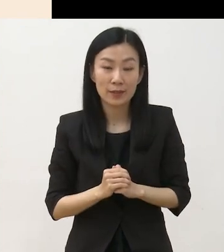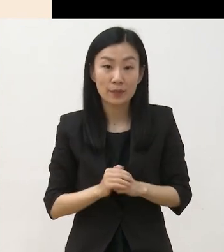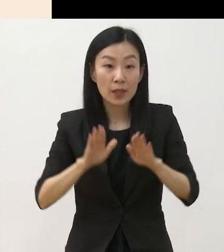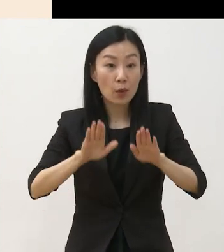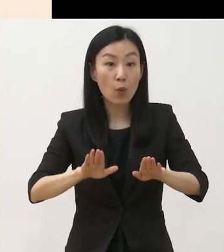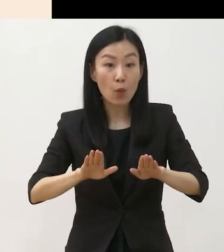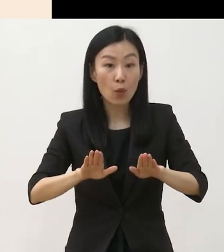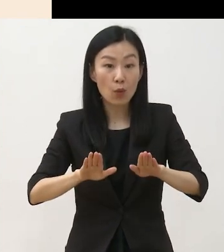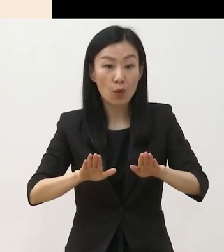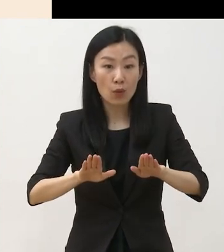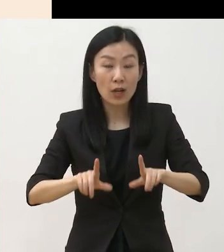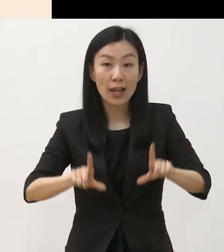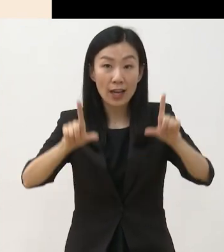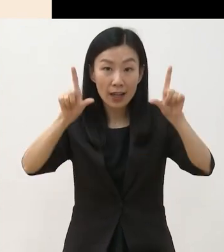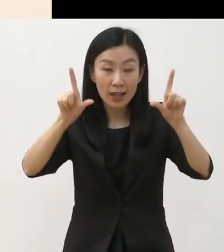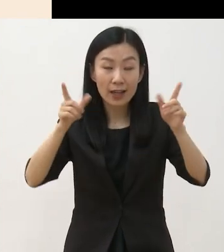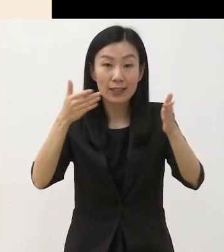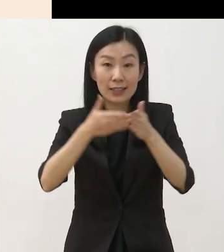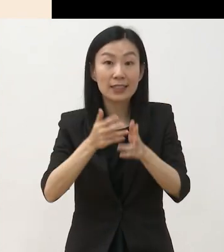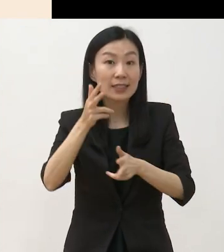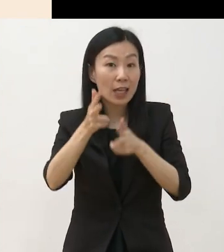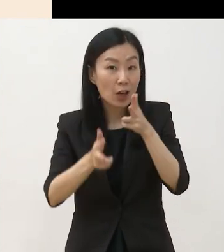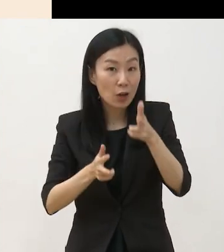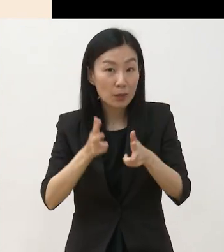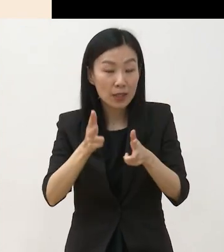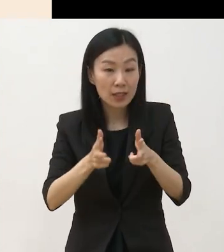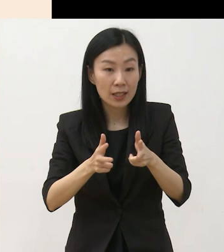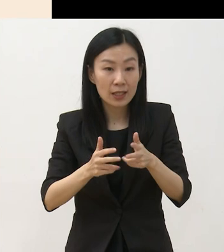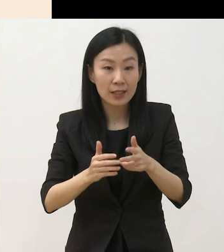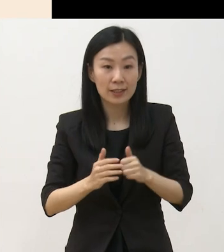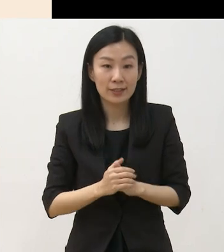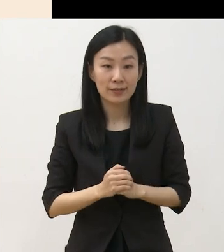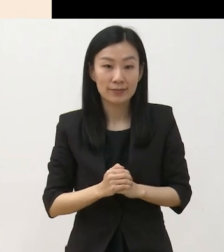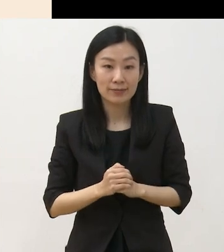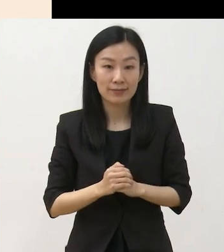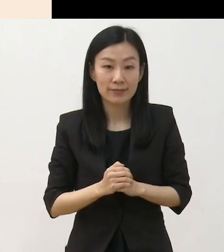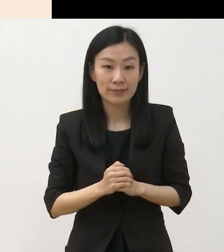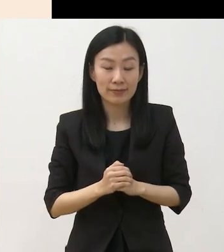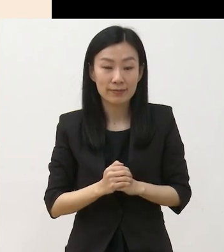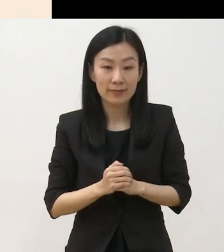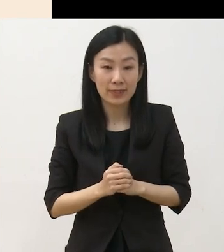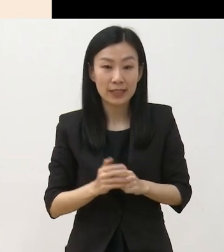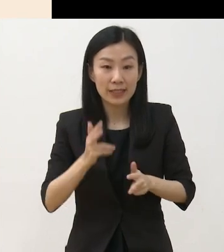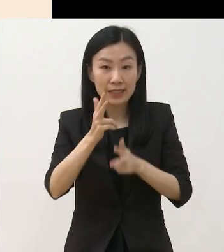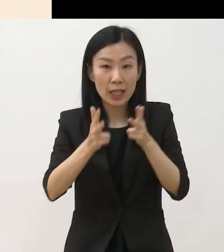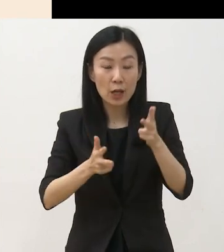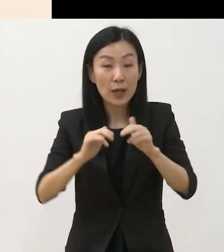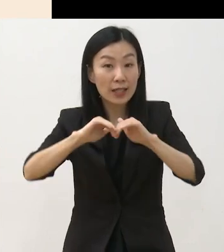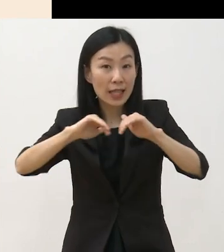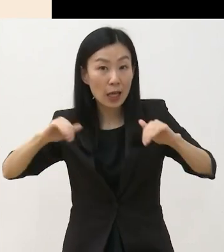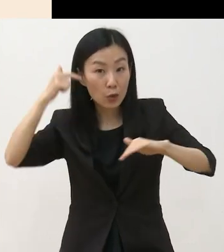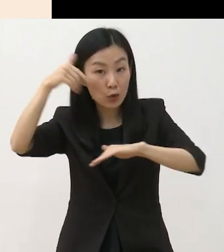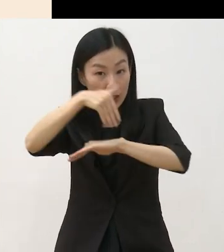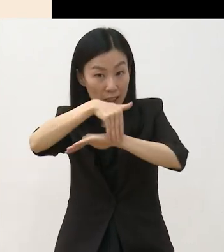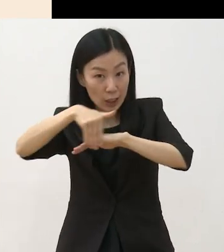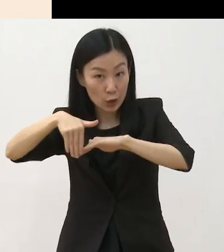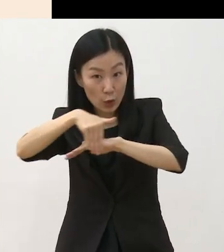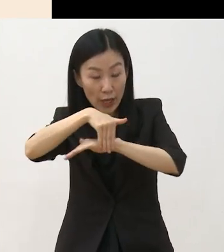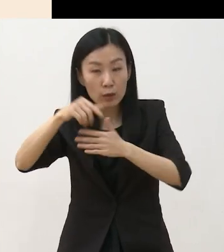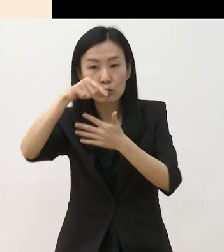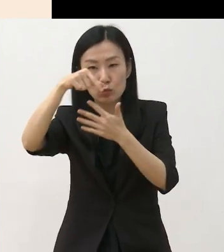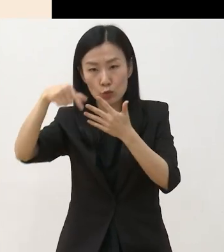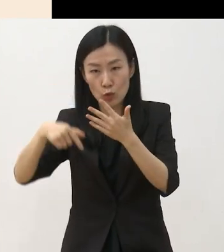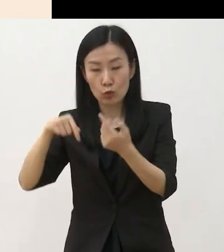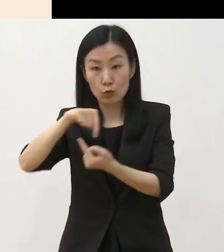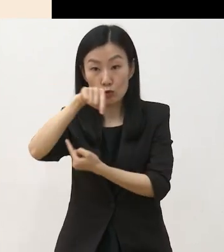올해 연도까지는 이 사업들이 그 한국예술 창작 아카데미 사업 내에서 별도 기획 프로그램으로